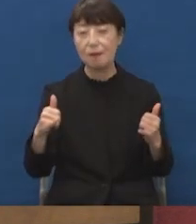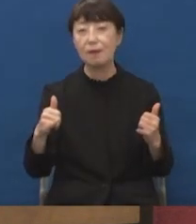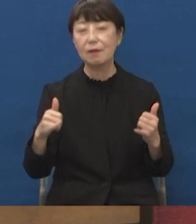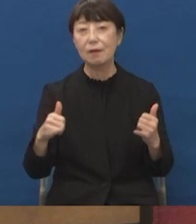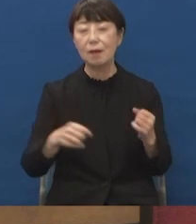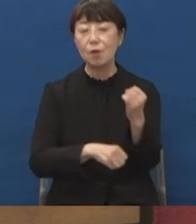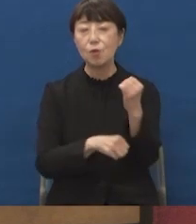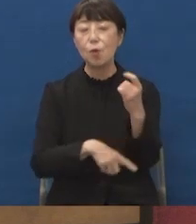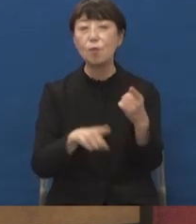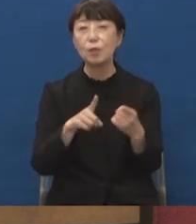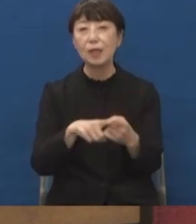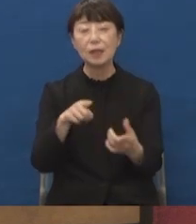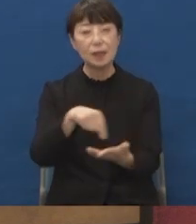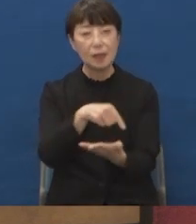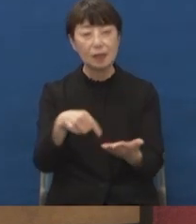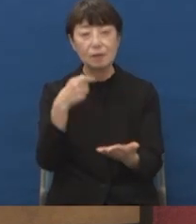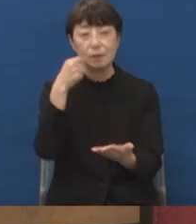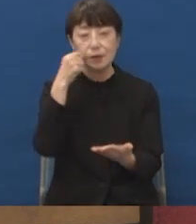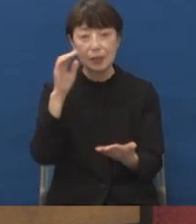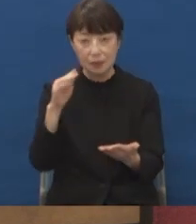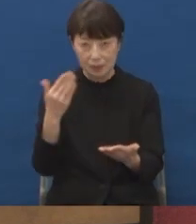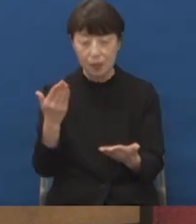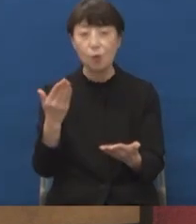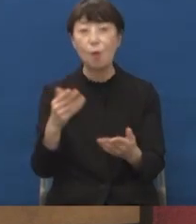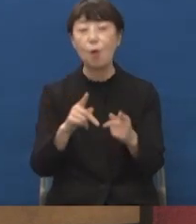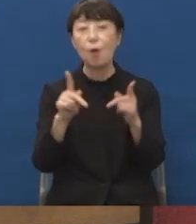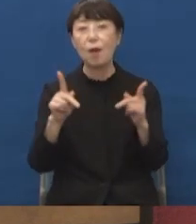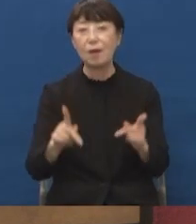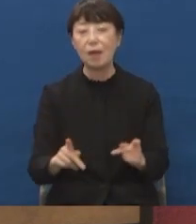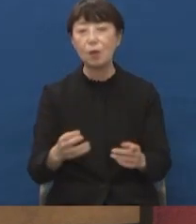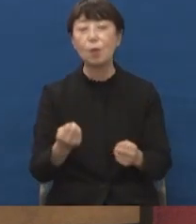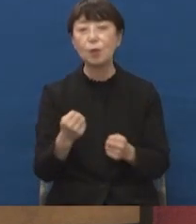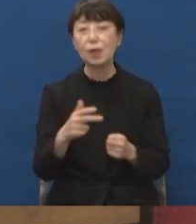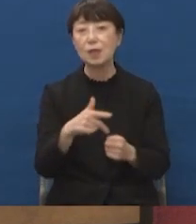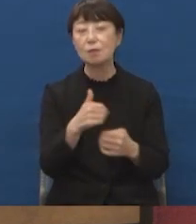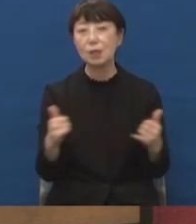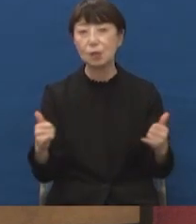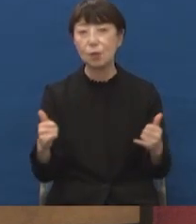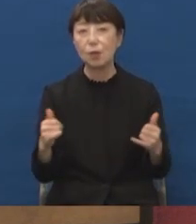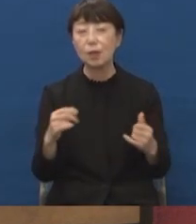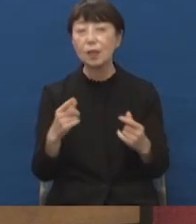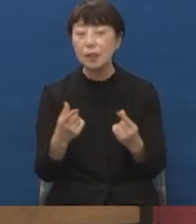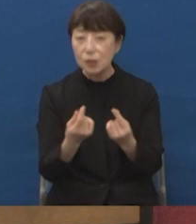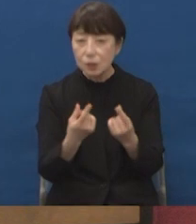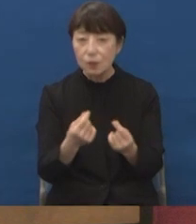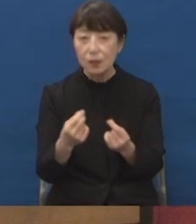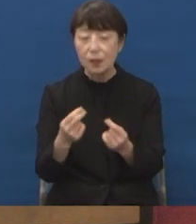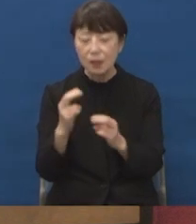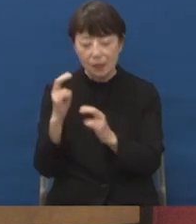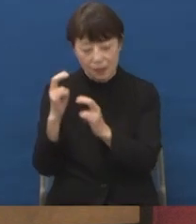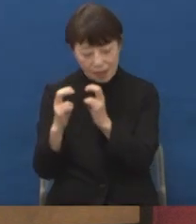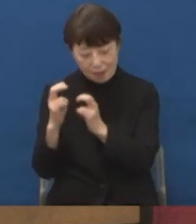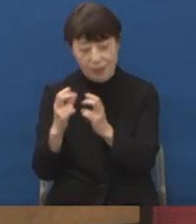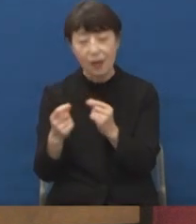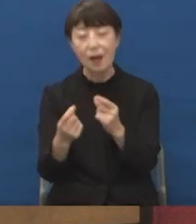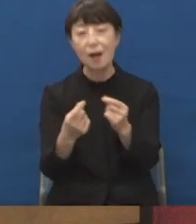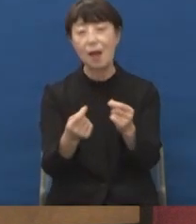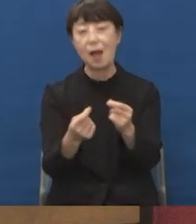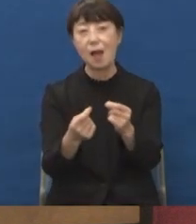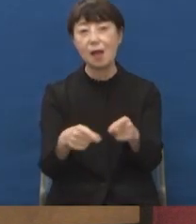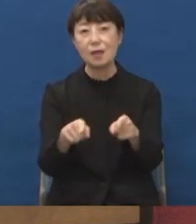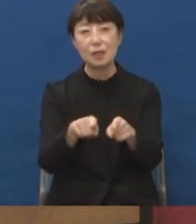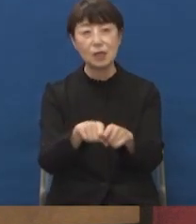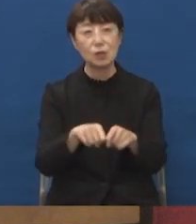解決は難しいものではありますが、課題を抱える市民と一緒に悩みながら寄り添い、それぞれがどういった役割を果たせる